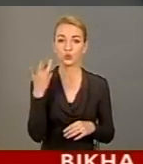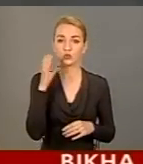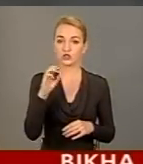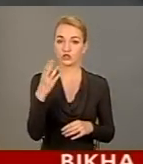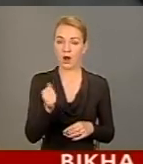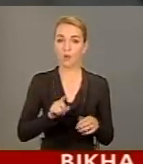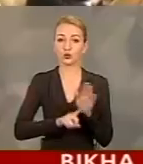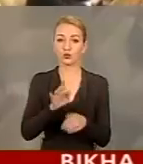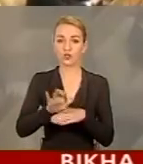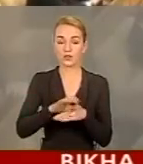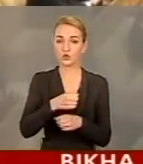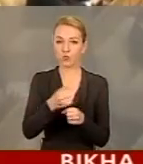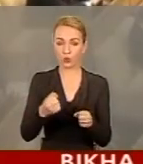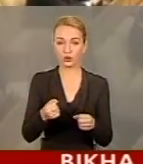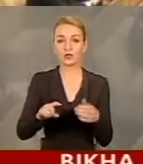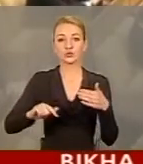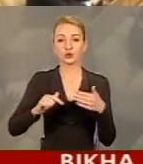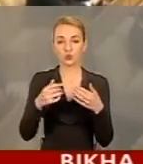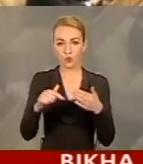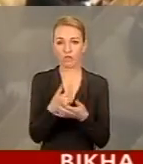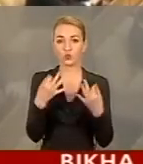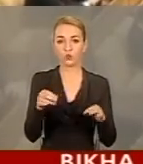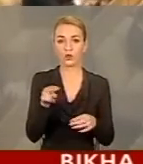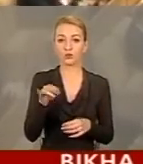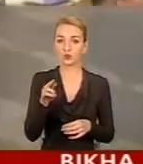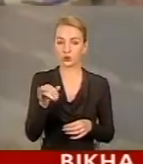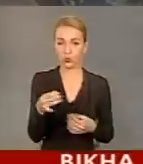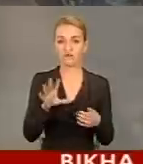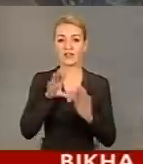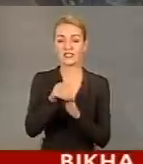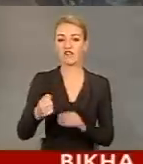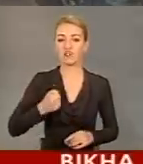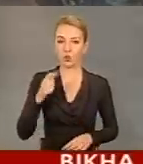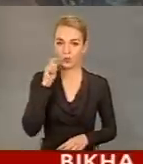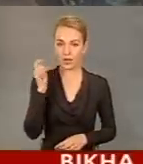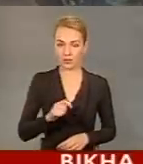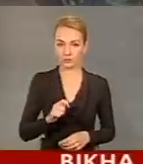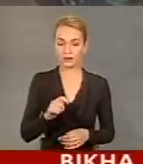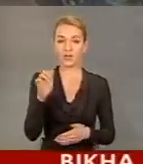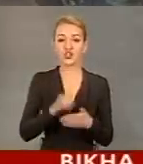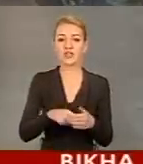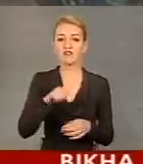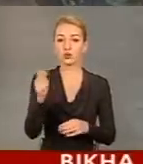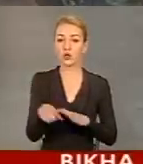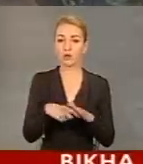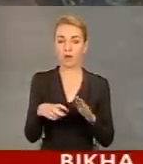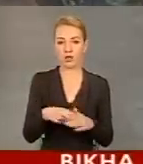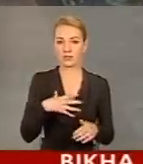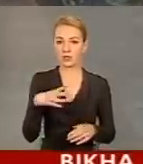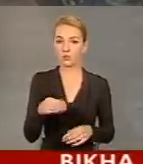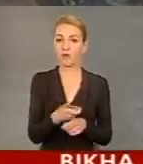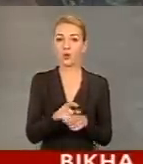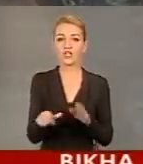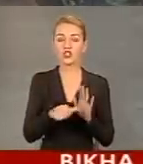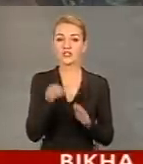постачати зброю, вони знову дозволять Путінові ввести військо в Україну. Через війну на Донбасі загинуло вже понад 6